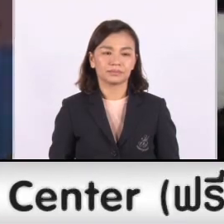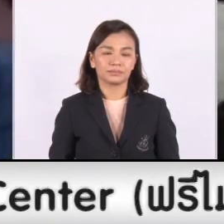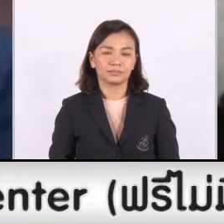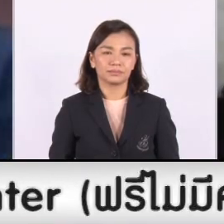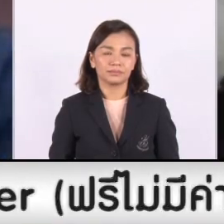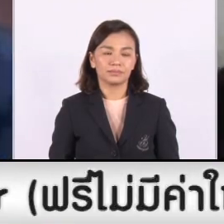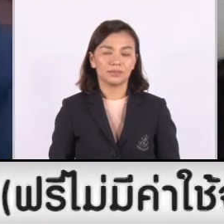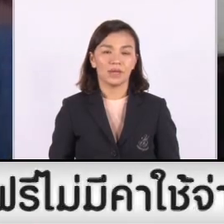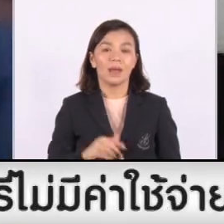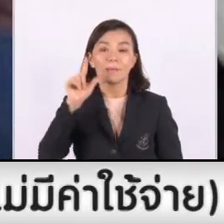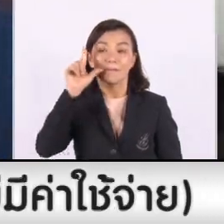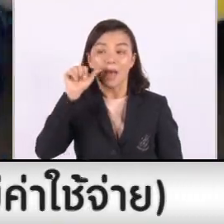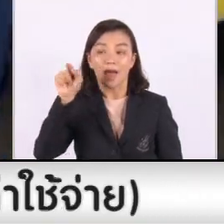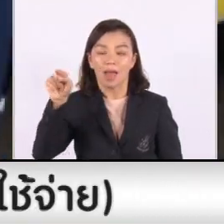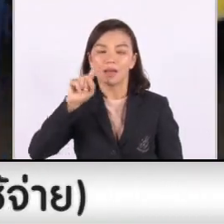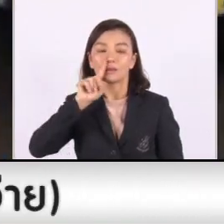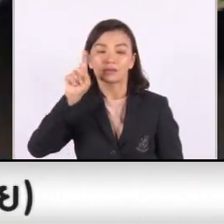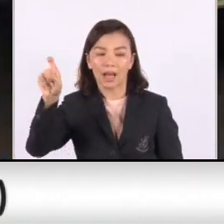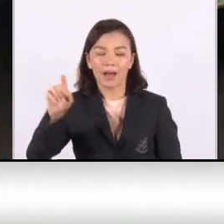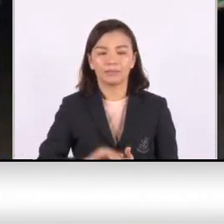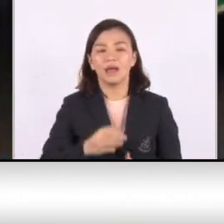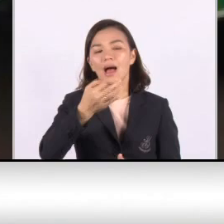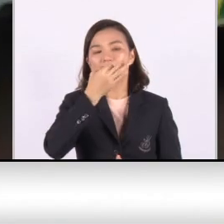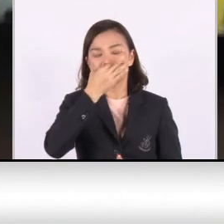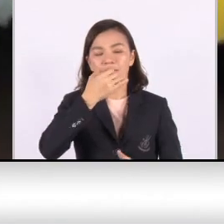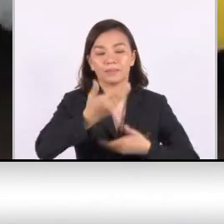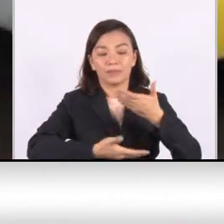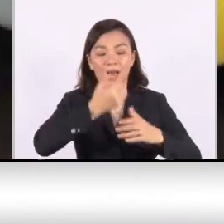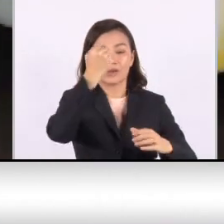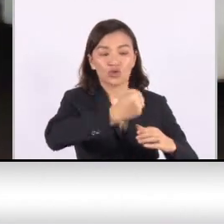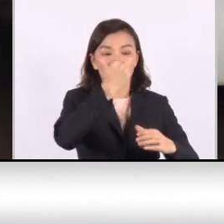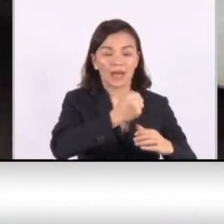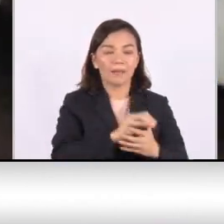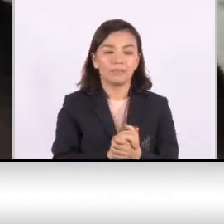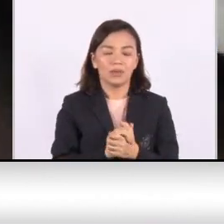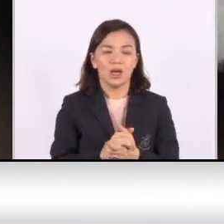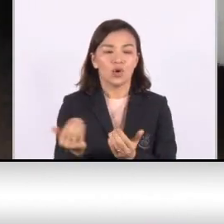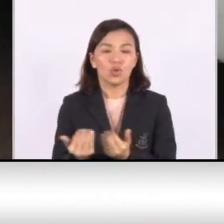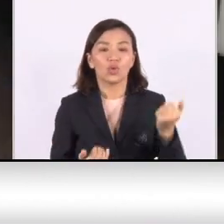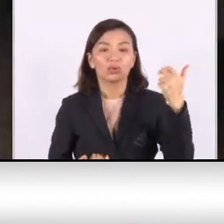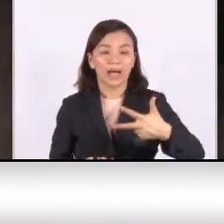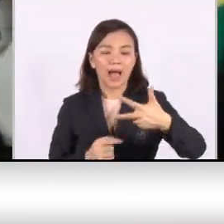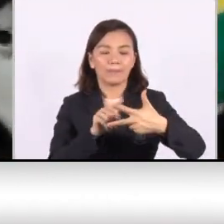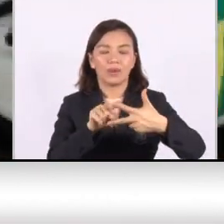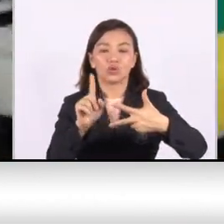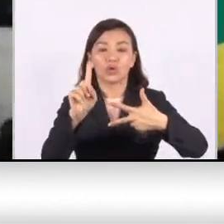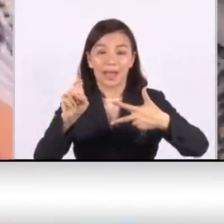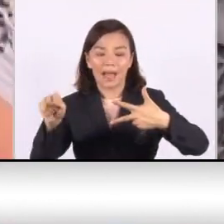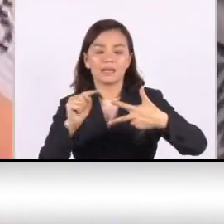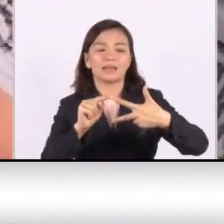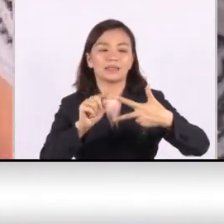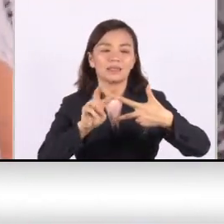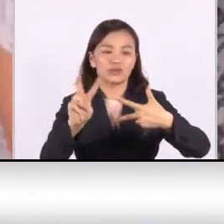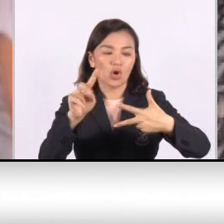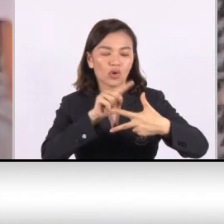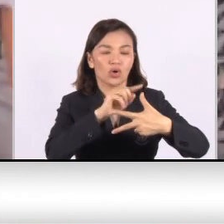ผู้เป็นแม่ก็เล่าให้ฟังบอกว่าเธอเนี่ยมีอาชีพขายส้มตำมีลูก3คนน้องกันผู้เสียชีวิตเนี่ยเป็นคนที่2ก่อนเกิดเหตุได้พาลูกคนโ